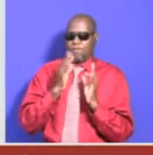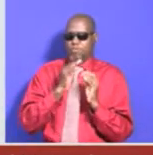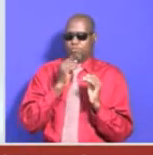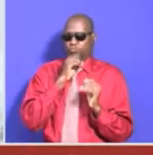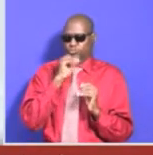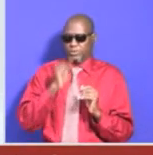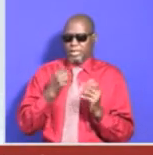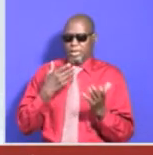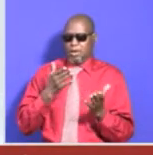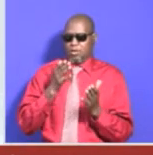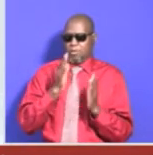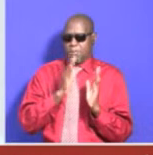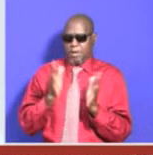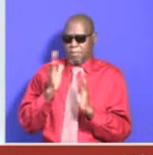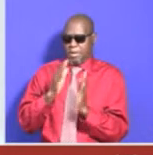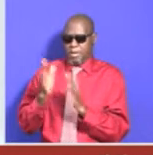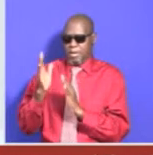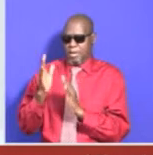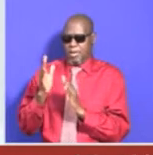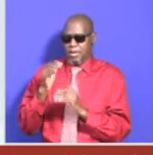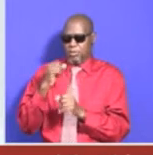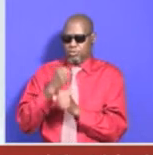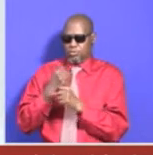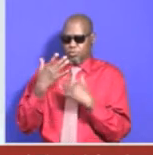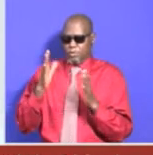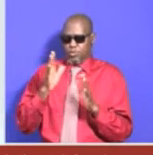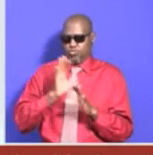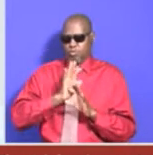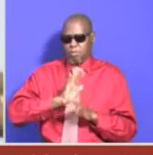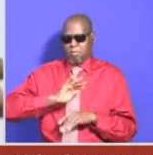amepangwa kazi, sasa nyinyi mtabaki msituni?